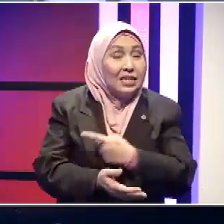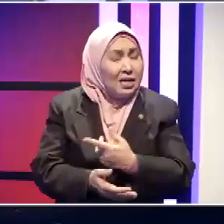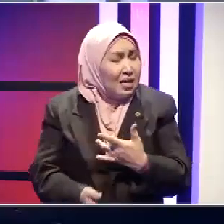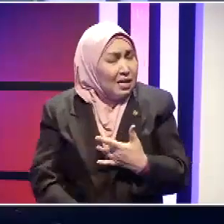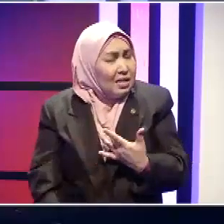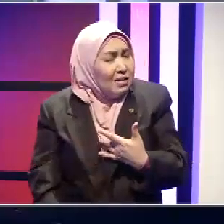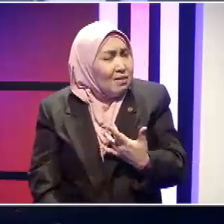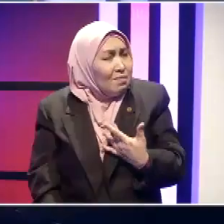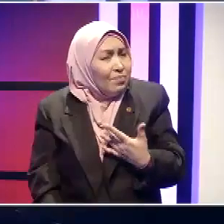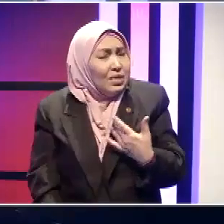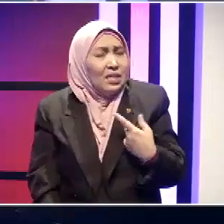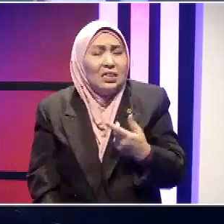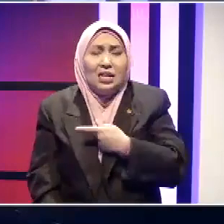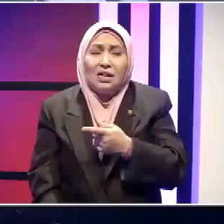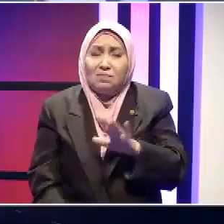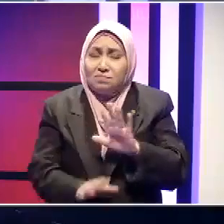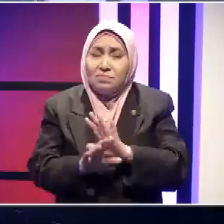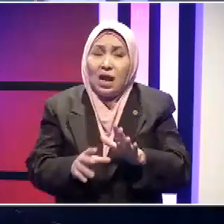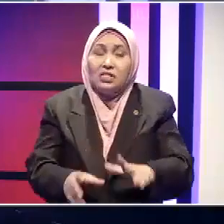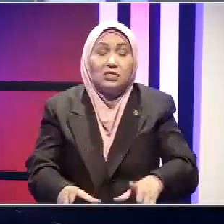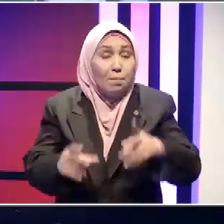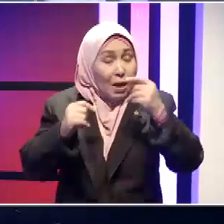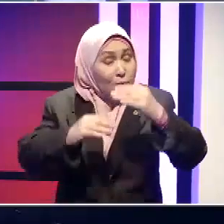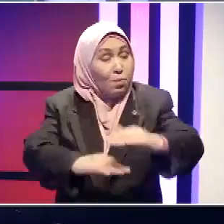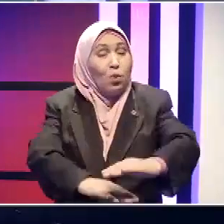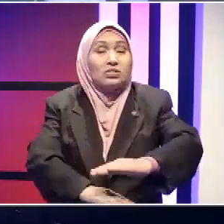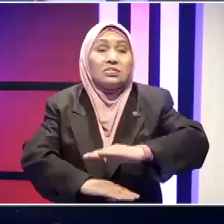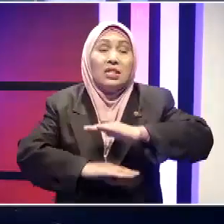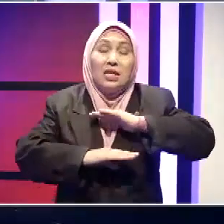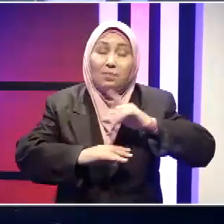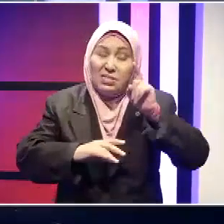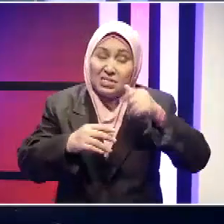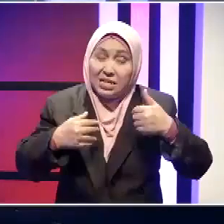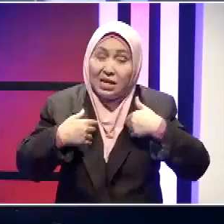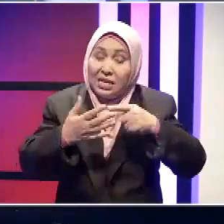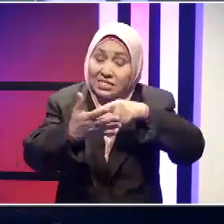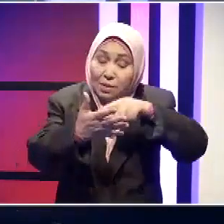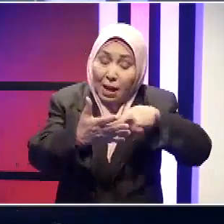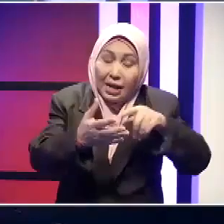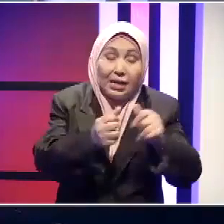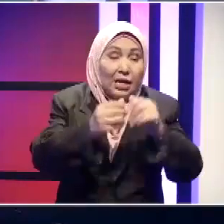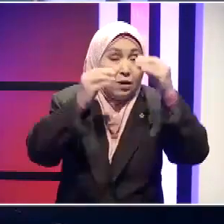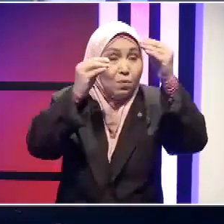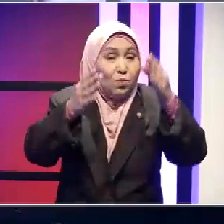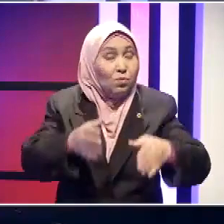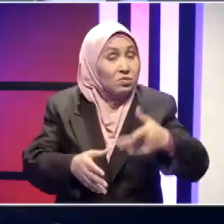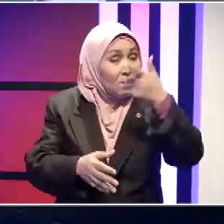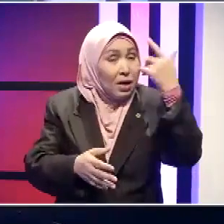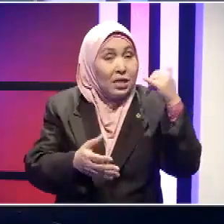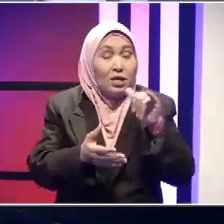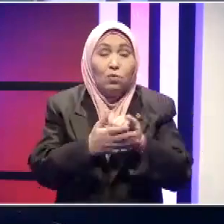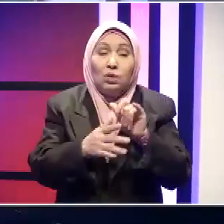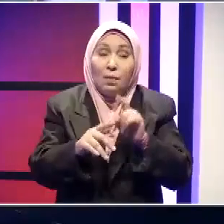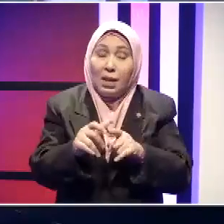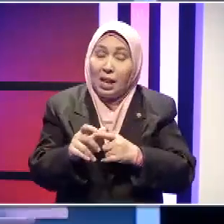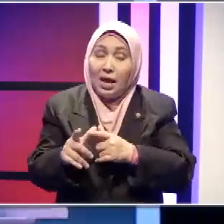maksudnya jangan cepat berpuas hati lah miskin ada bacaan samakan dengan guru sebagai itulah metode yang tak lelah